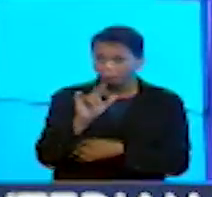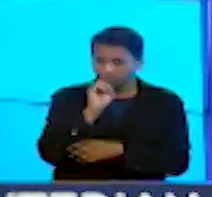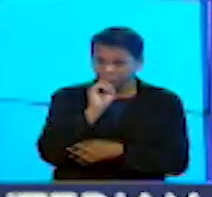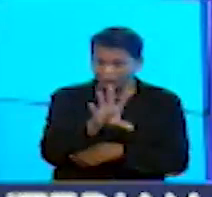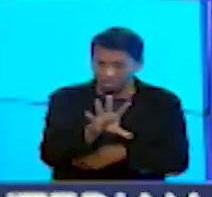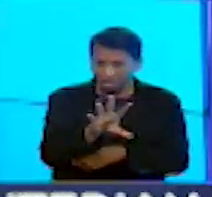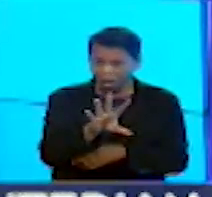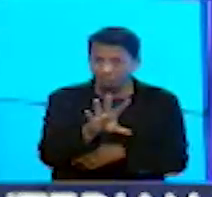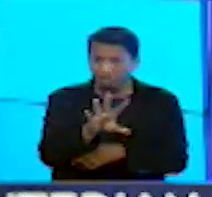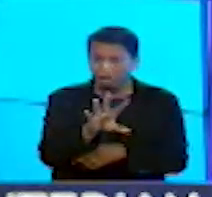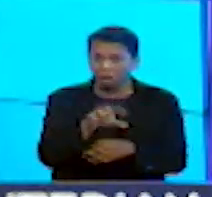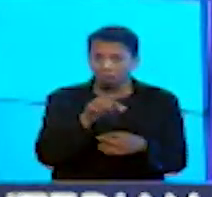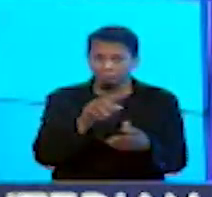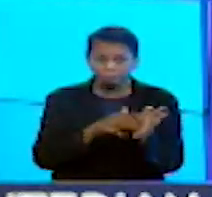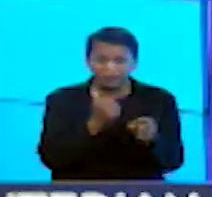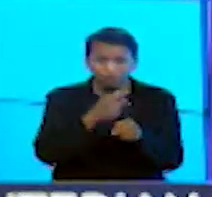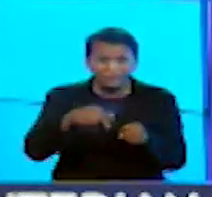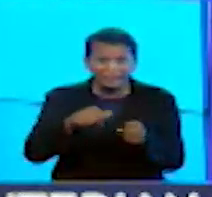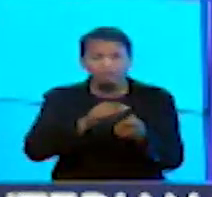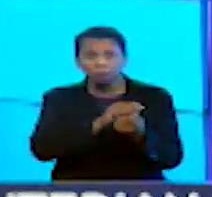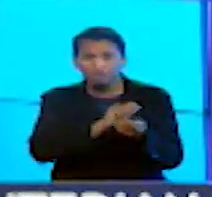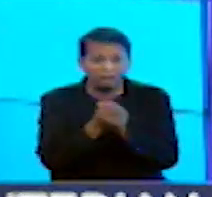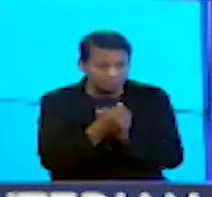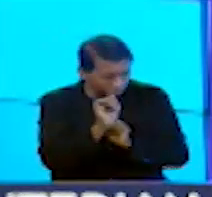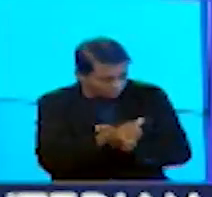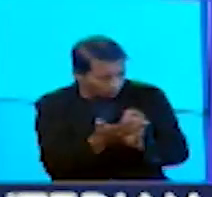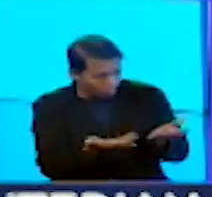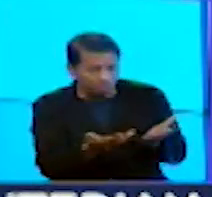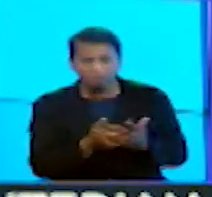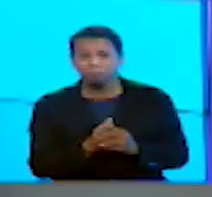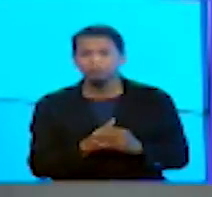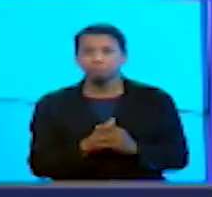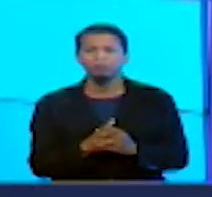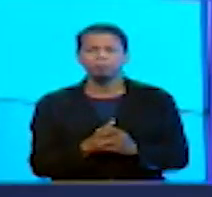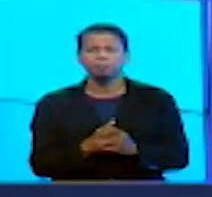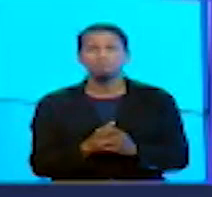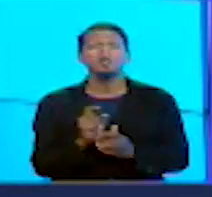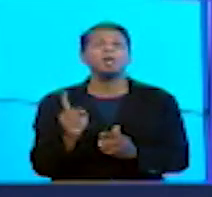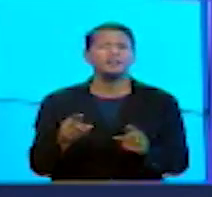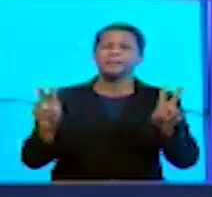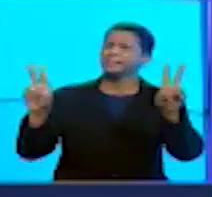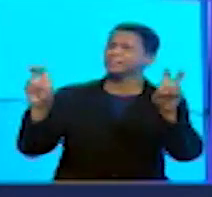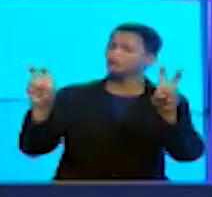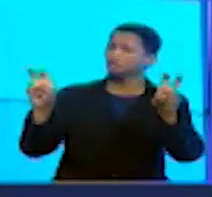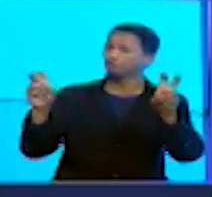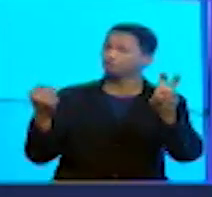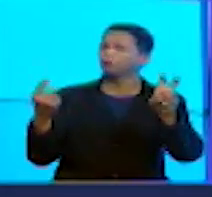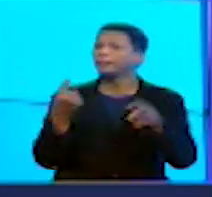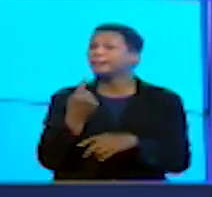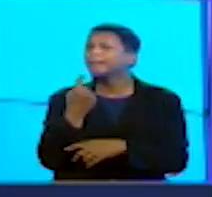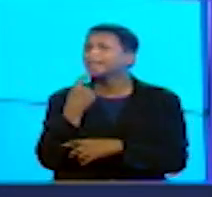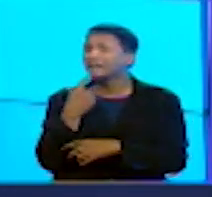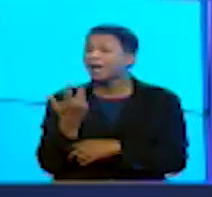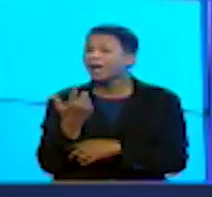ini? Kait dengan apakah ada reshuffle terkait pergeseran kementerian